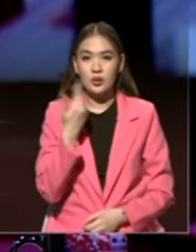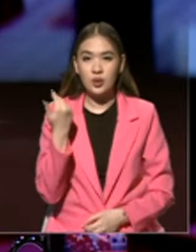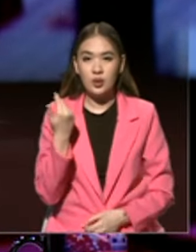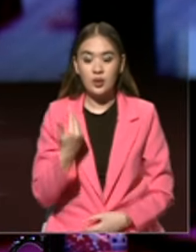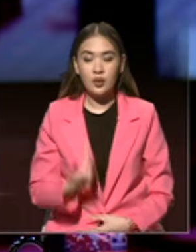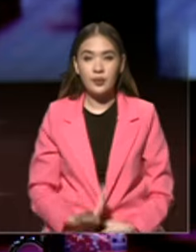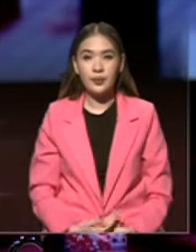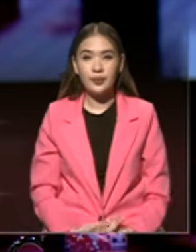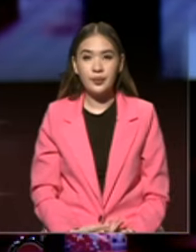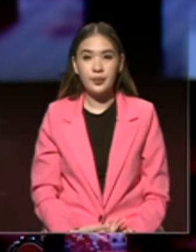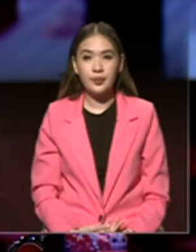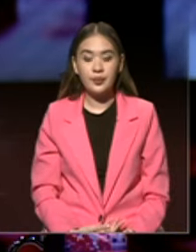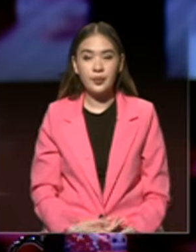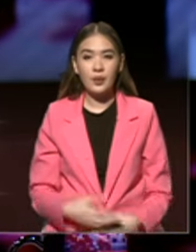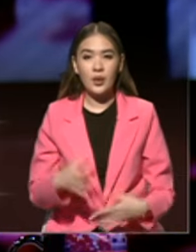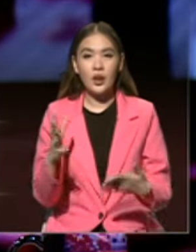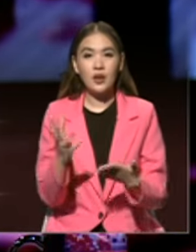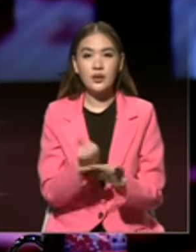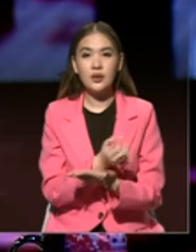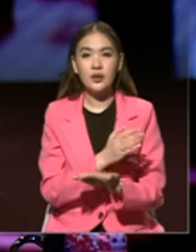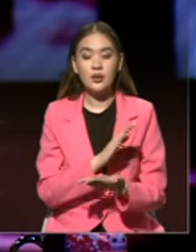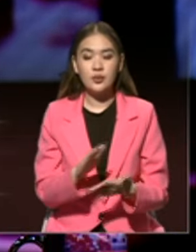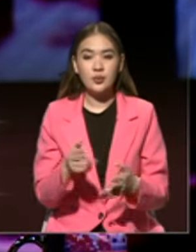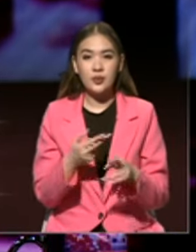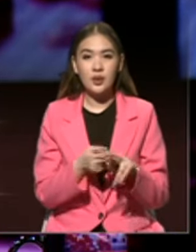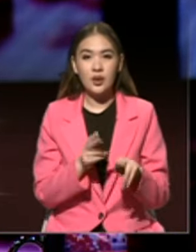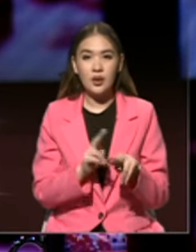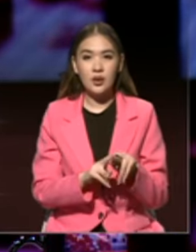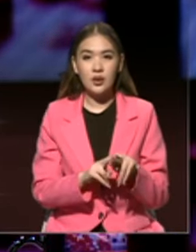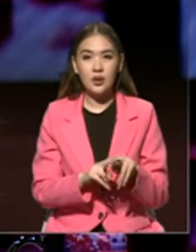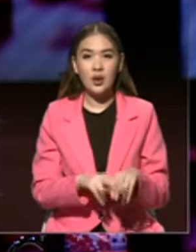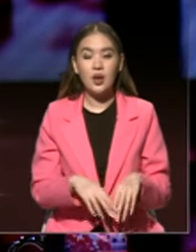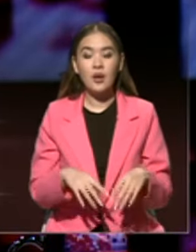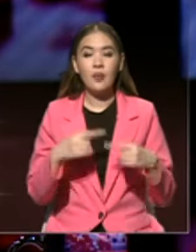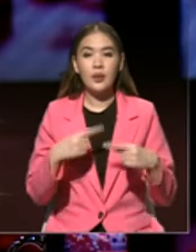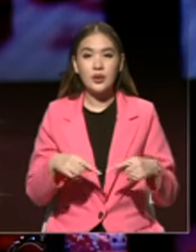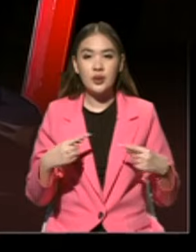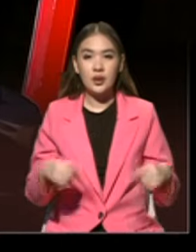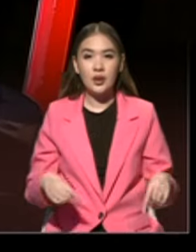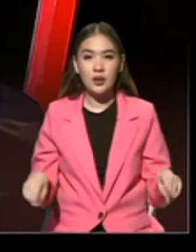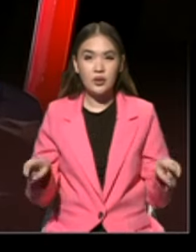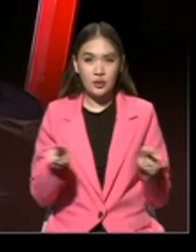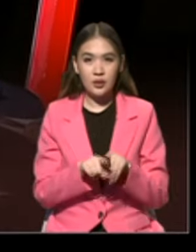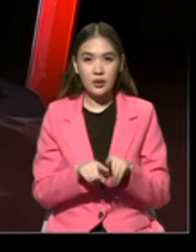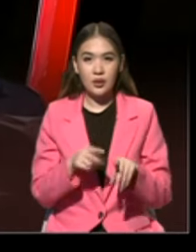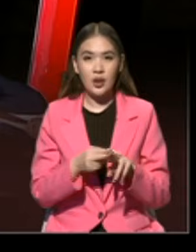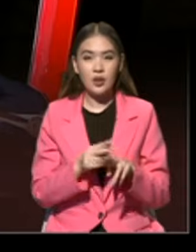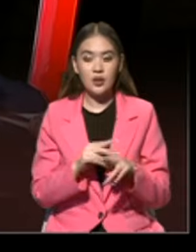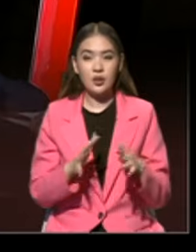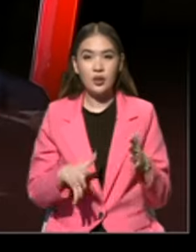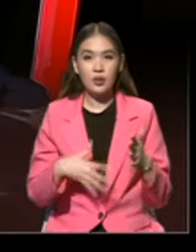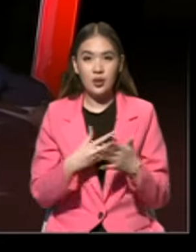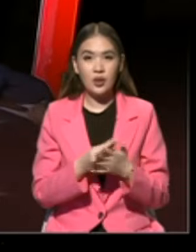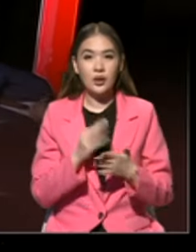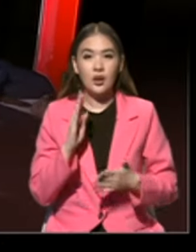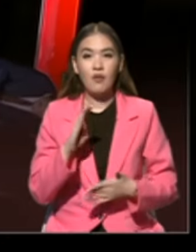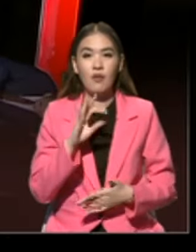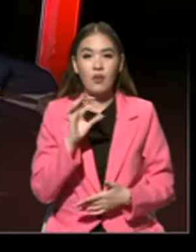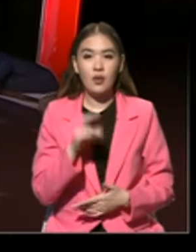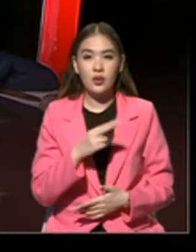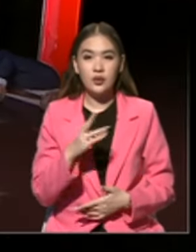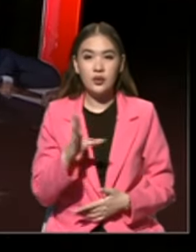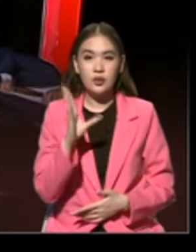жаңағы несі табылмады, денесі, ол жаңағы басқа да көздерден төленеді. Ол мысалы фонд болуы